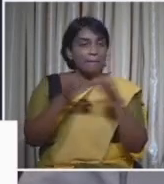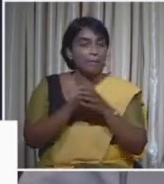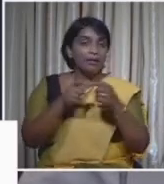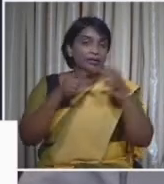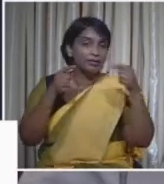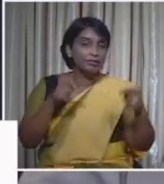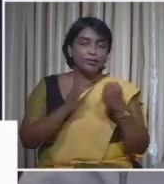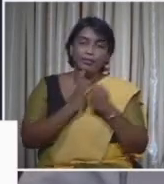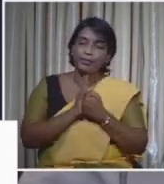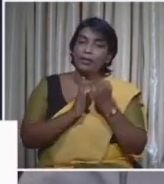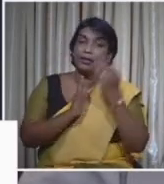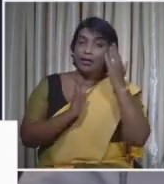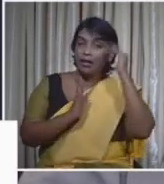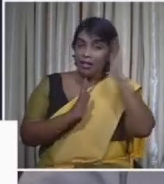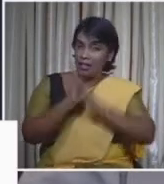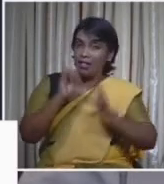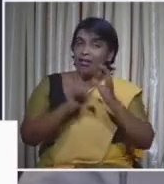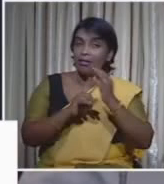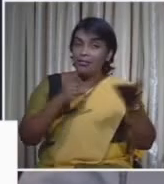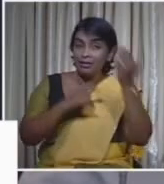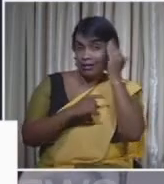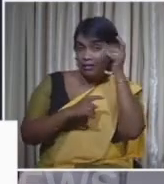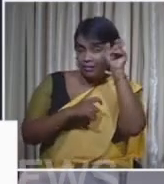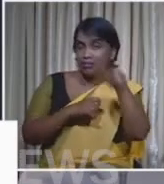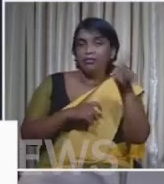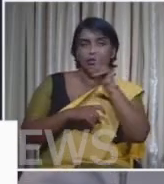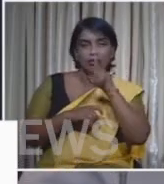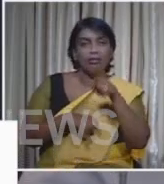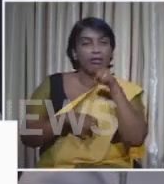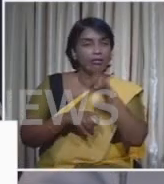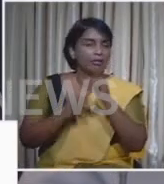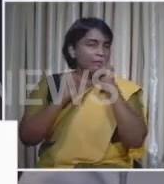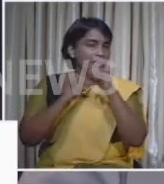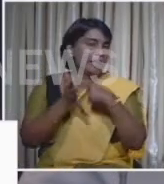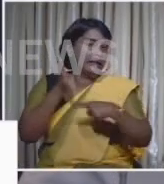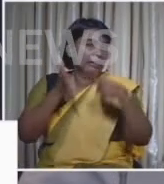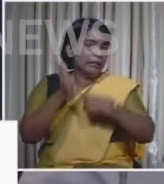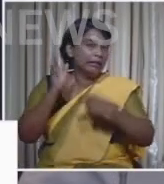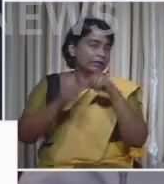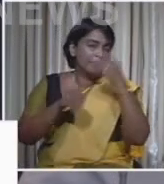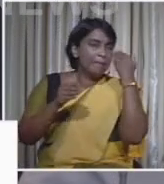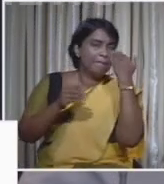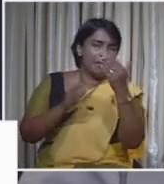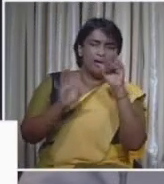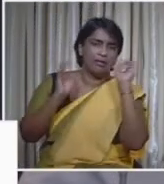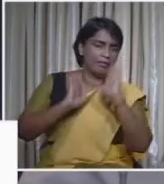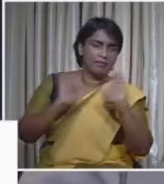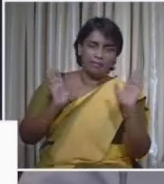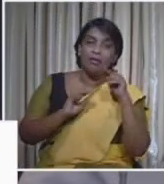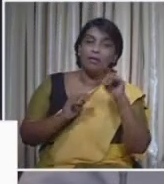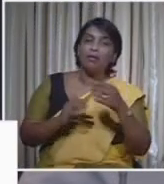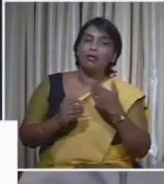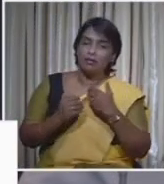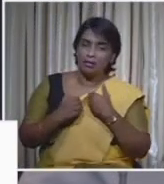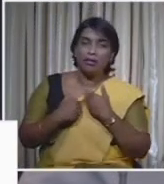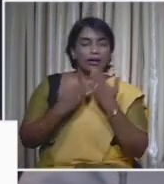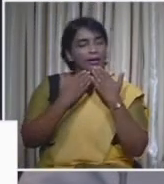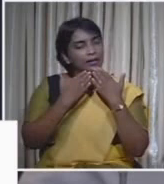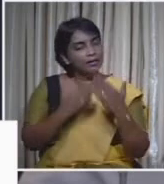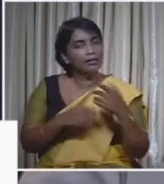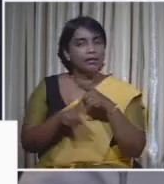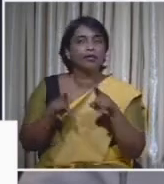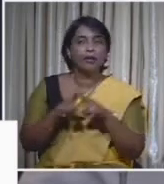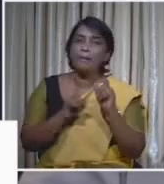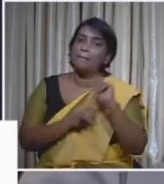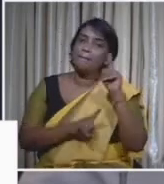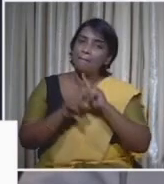ගරි මන්ත්‍රීවරයන්ගෙන් මම ඉල්ලා සිටින්නේ මෙය පටු දේශපාලනික කෝණයකින් නොබලන ලෙසයි. මම ස්තුතිවන්ත වෙනවා